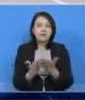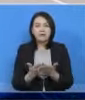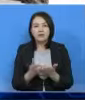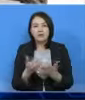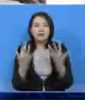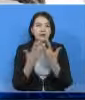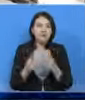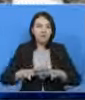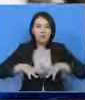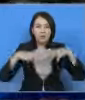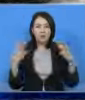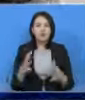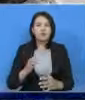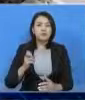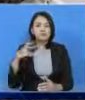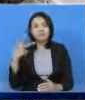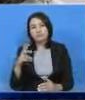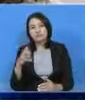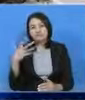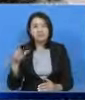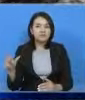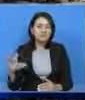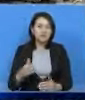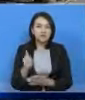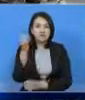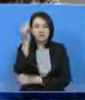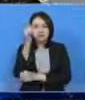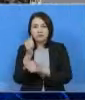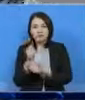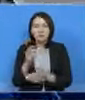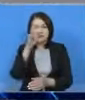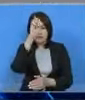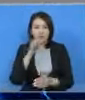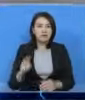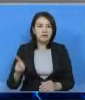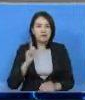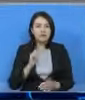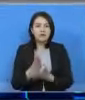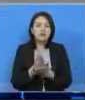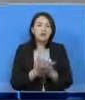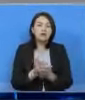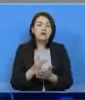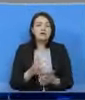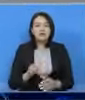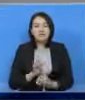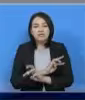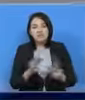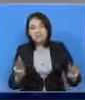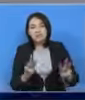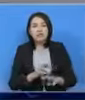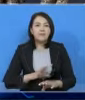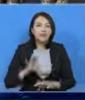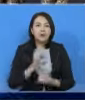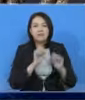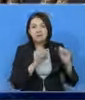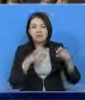в количестве более 350 человек наряду с сотрудниками службы государственной охраны, военнослужащими Министерства обороны и